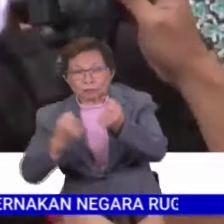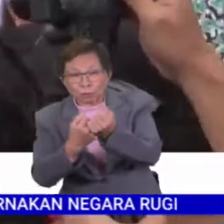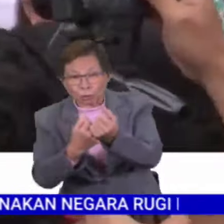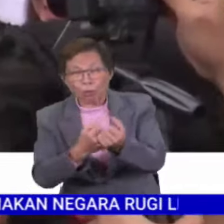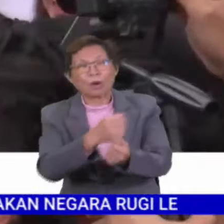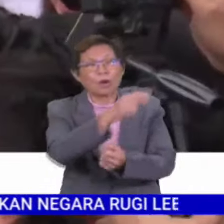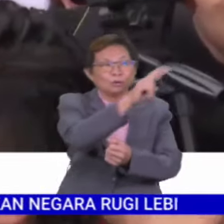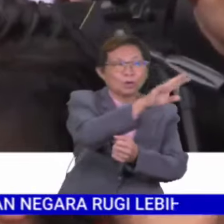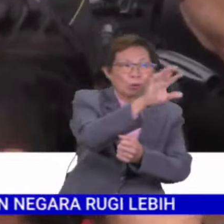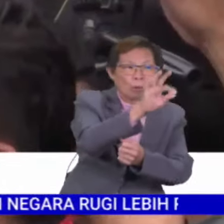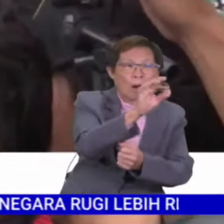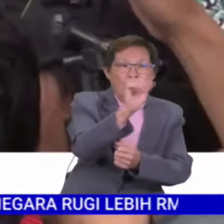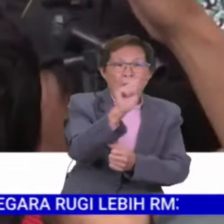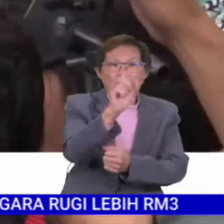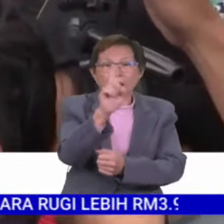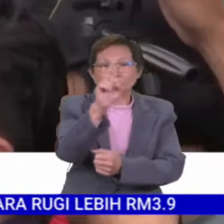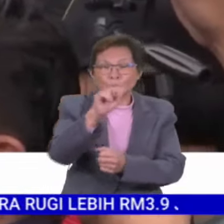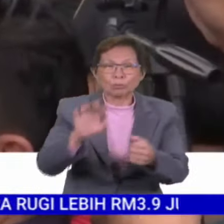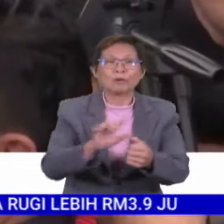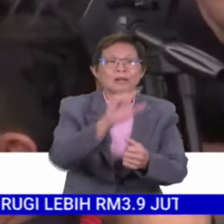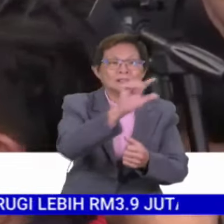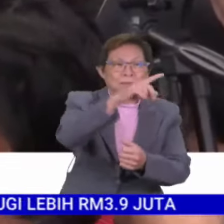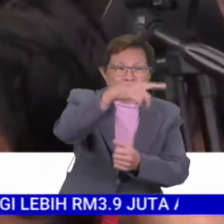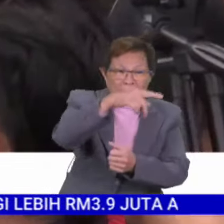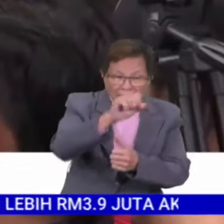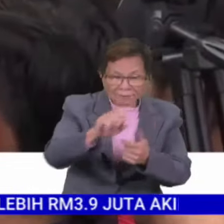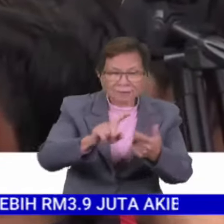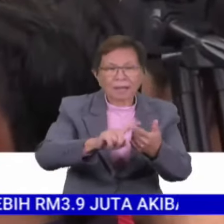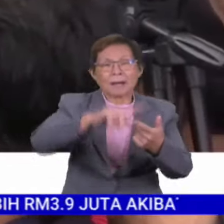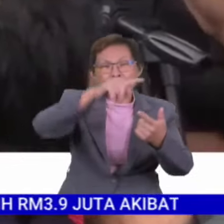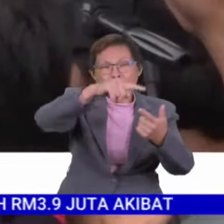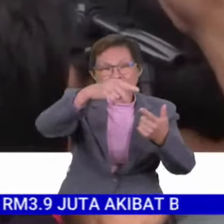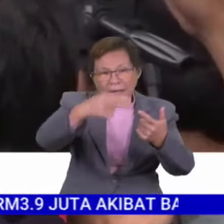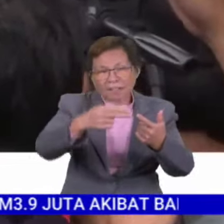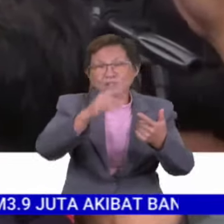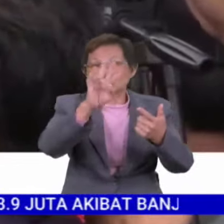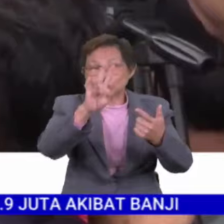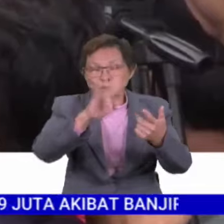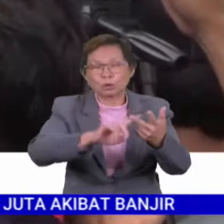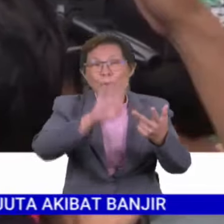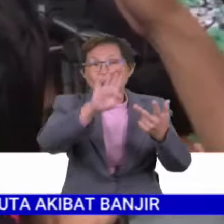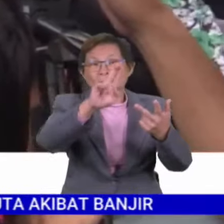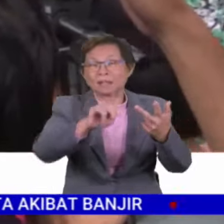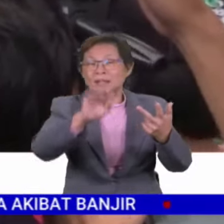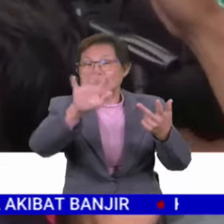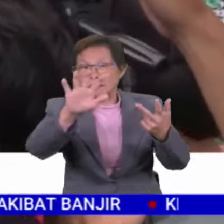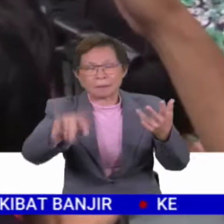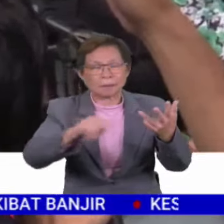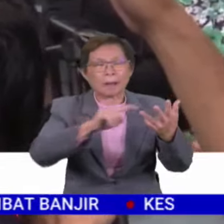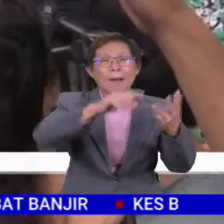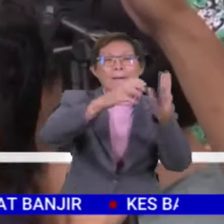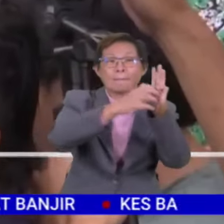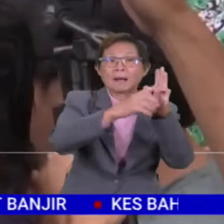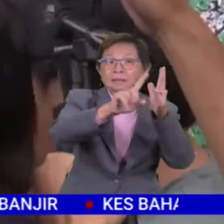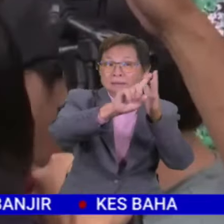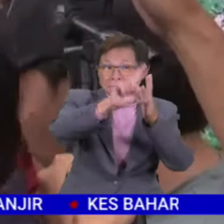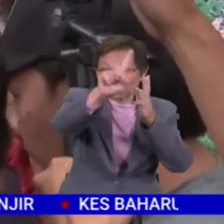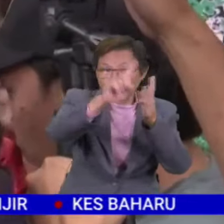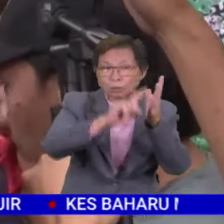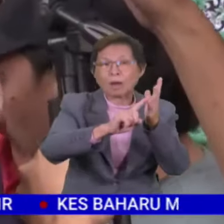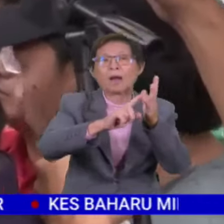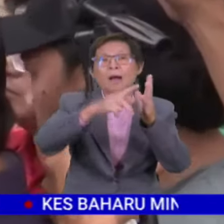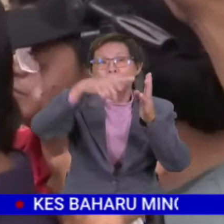iaitu 29 adun daripada Gabungan Rakyat Sabah, Pakatan Harapan 7, Barisan Nasional 5, PAS 1,